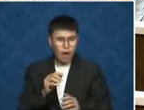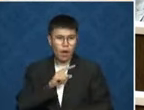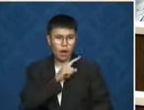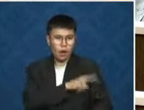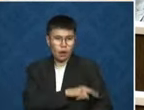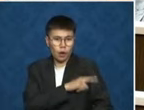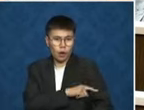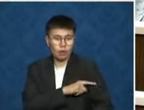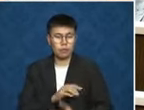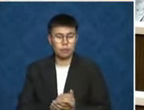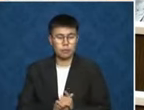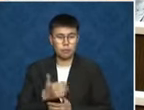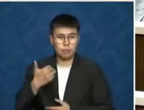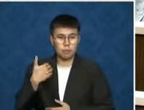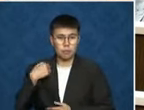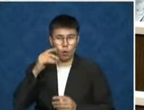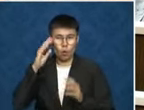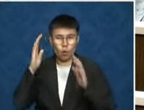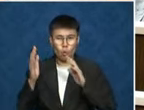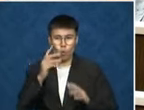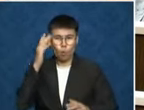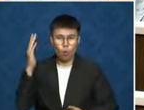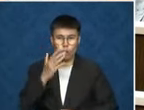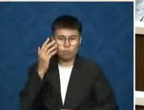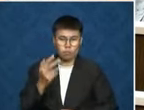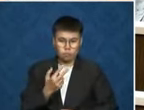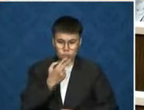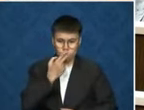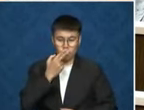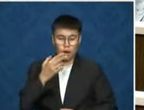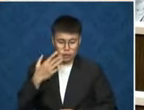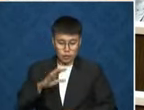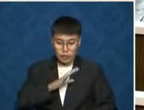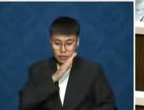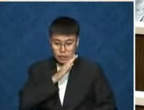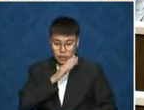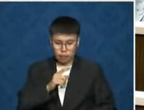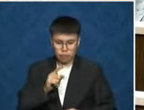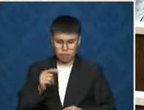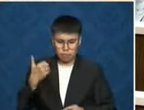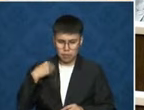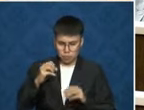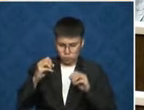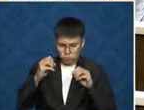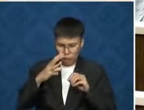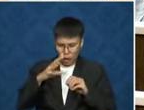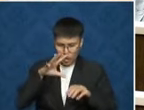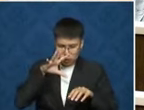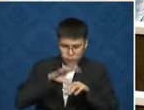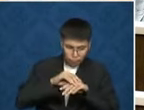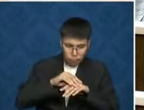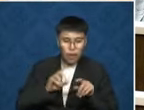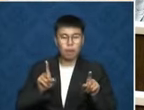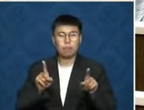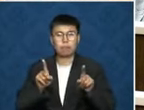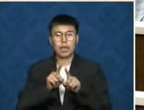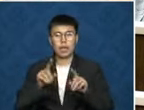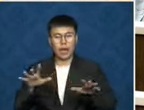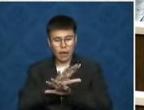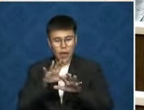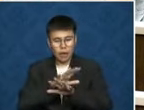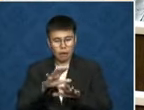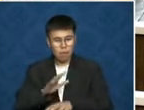แล้วลอยมาในอากาศถ้ามันประกอบกับเซ็นเซอร์ที่ความไวสูงนะครับก็ใช้ลักษณะคล้ายๆสุนัขดมยาผมเชื่อว่าปั